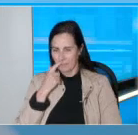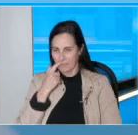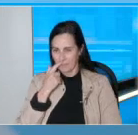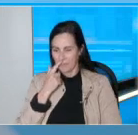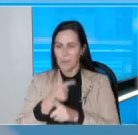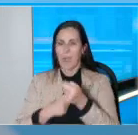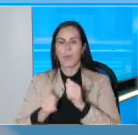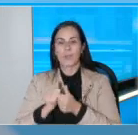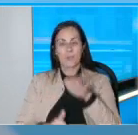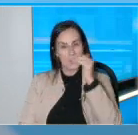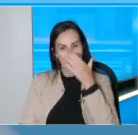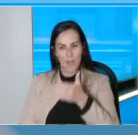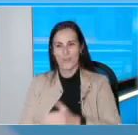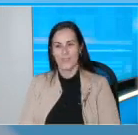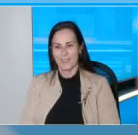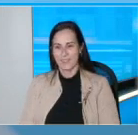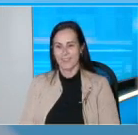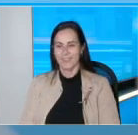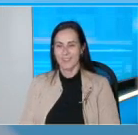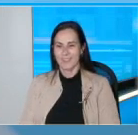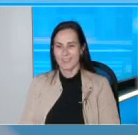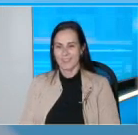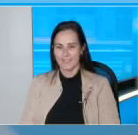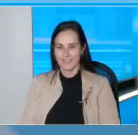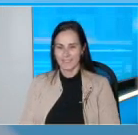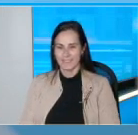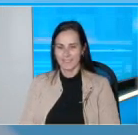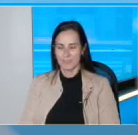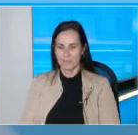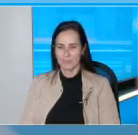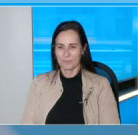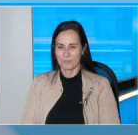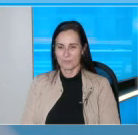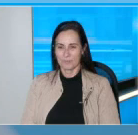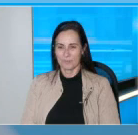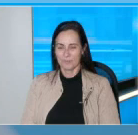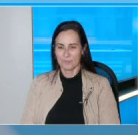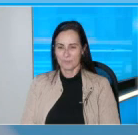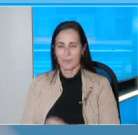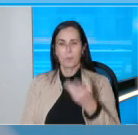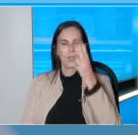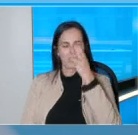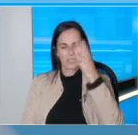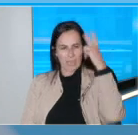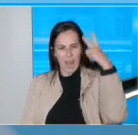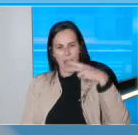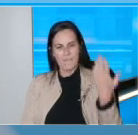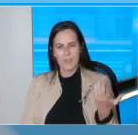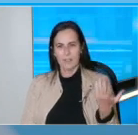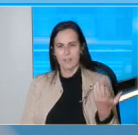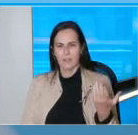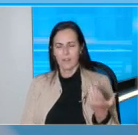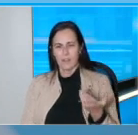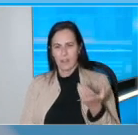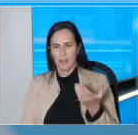ערוץ הספורט, שלום לך. שלום, שלום. אז בוא באמת ננסה להבין,